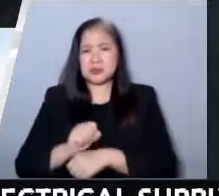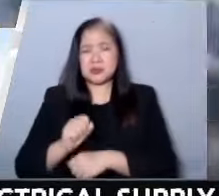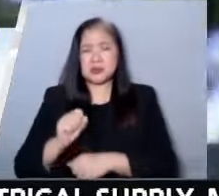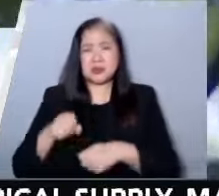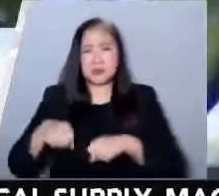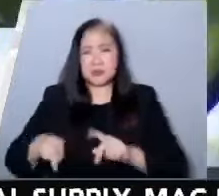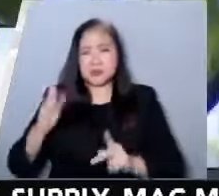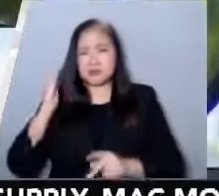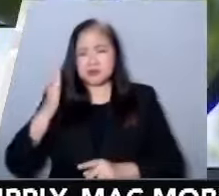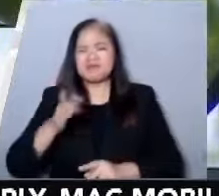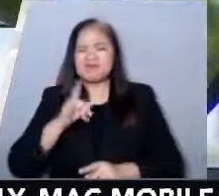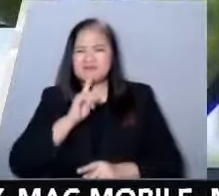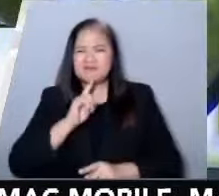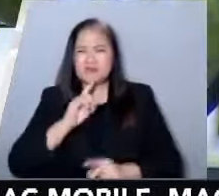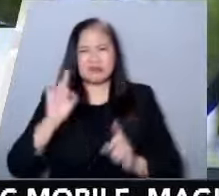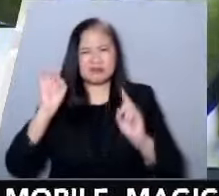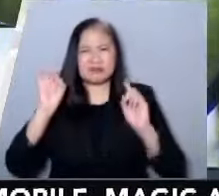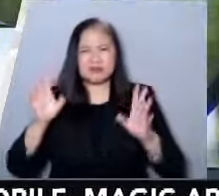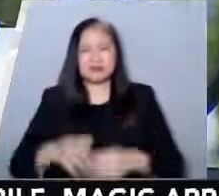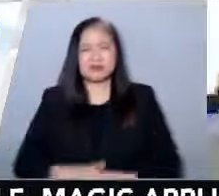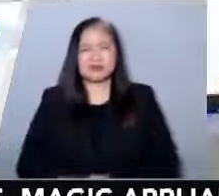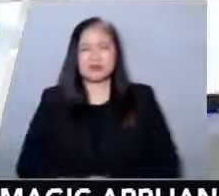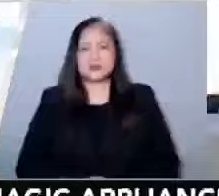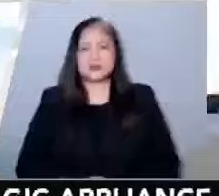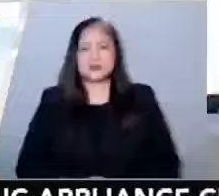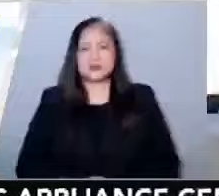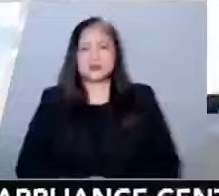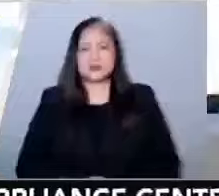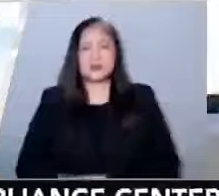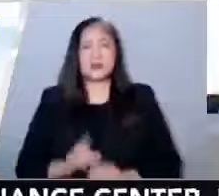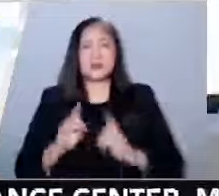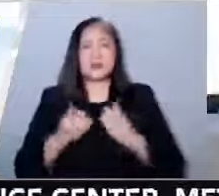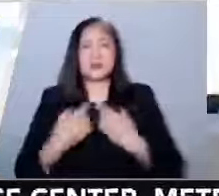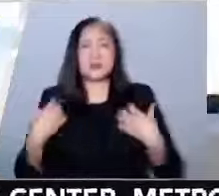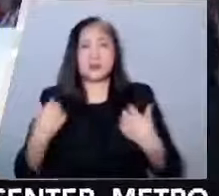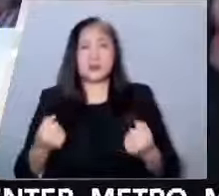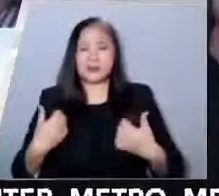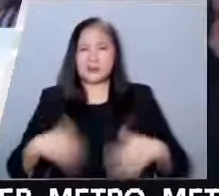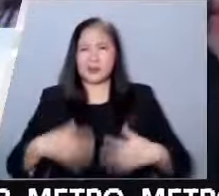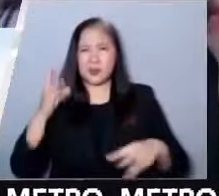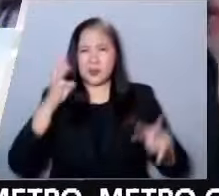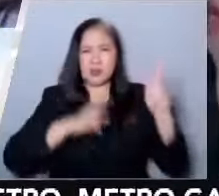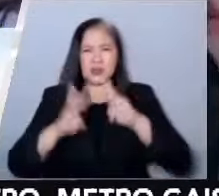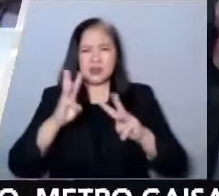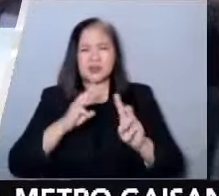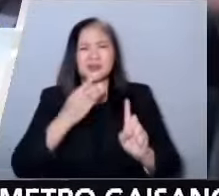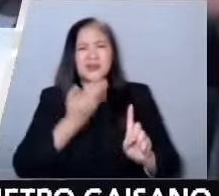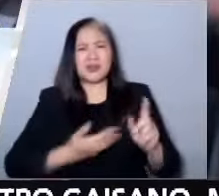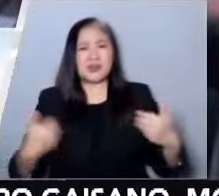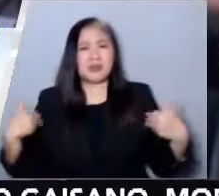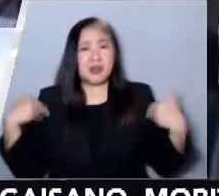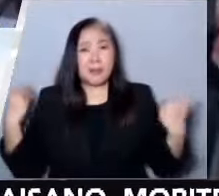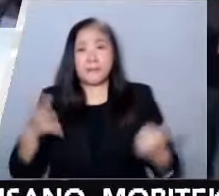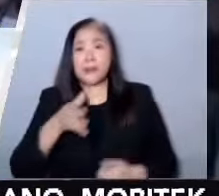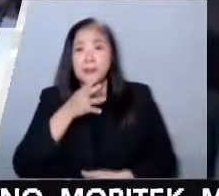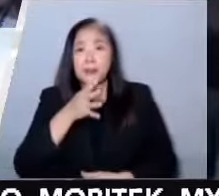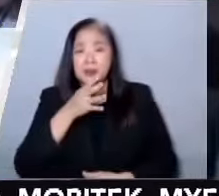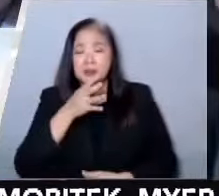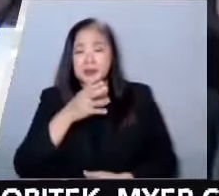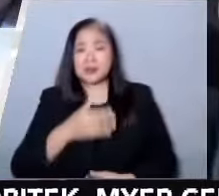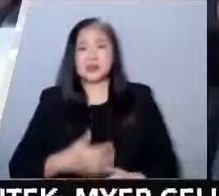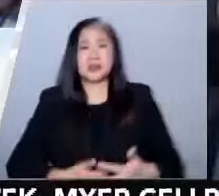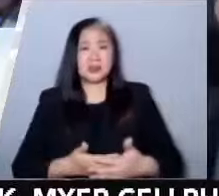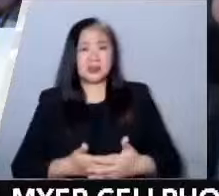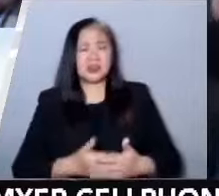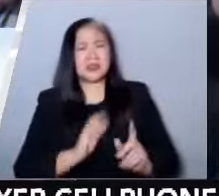din ang Department Of Health ikinababahala rin ang epekto nito sa mga batang ina developmentally hindi pa kaya ng katawan nila hindi ipahanda